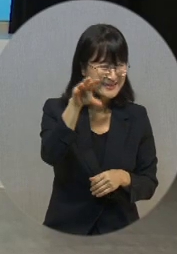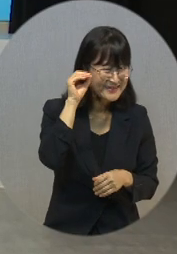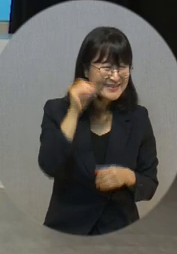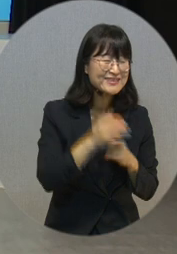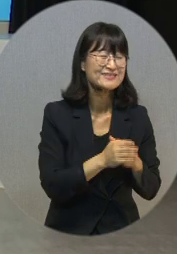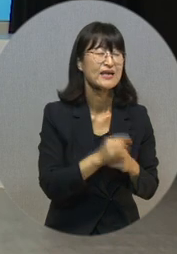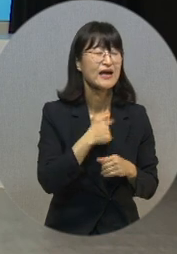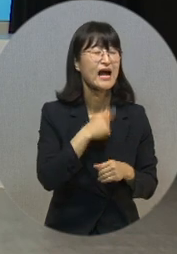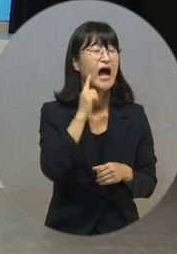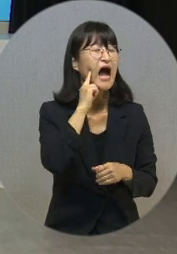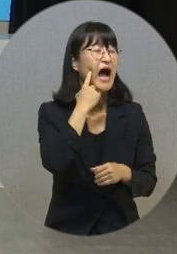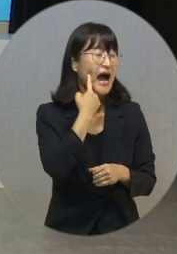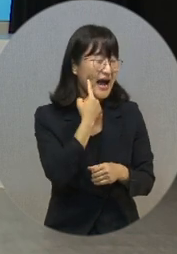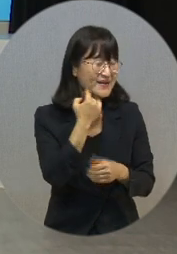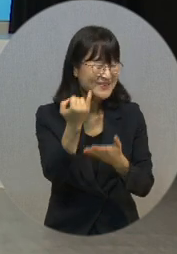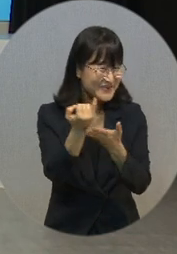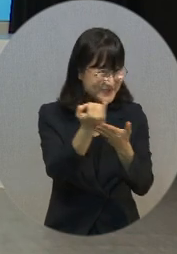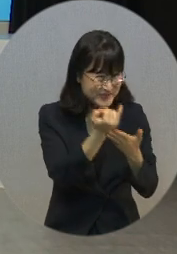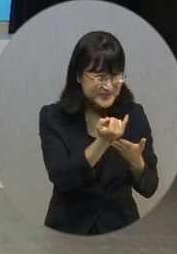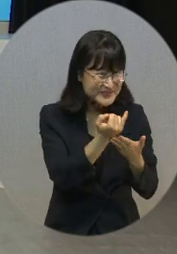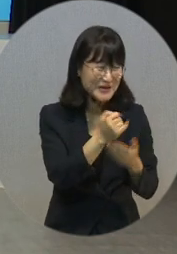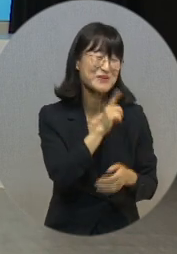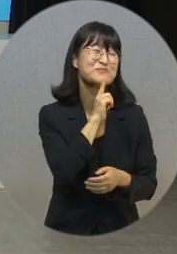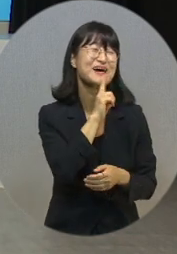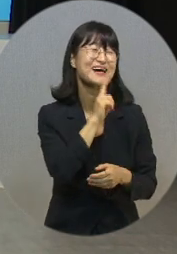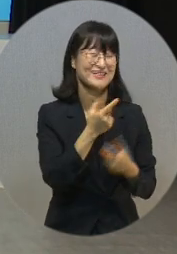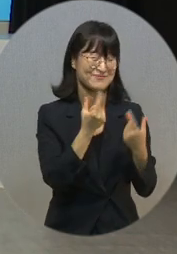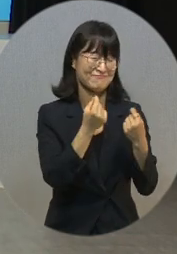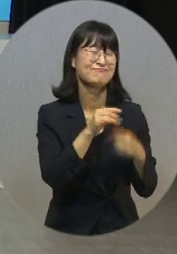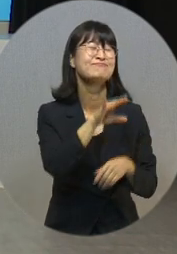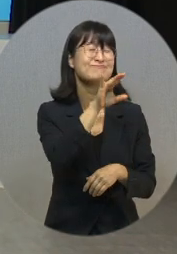분을 모셨다고 그랬는데 오늘 잘 모셨습니다.